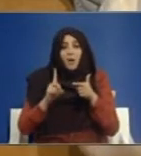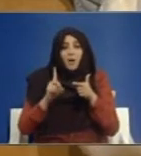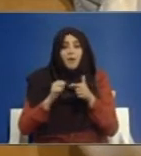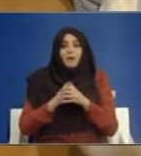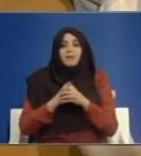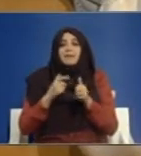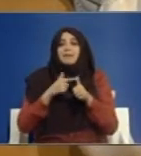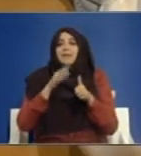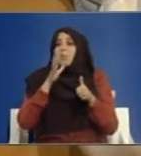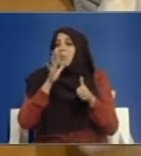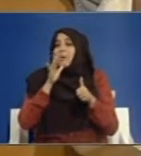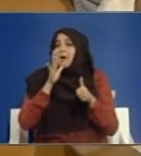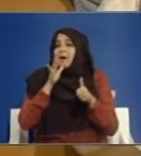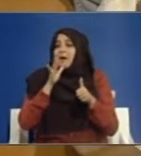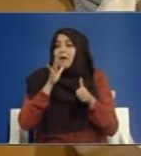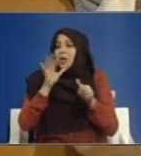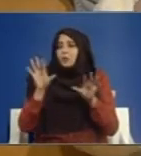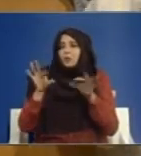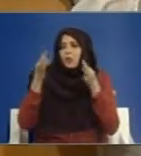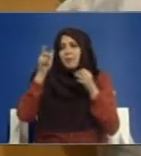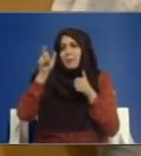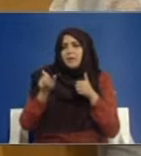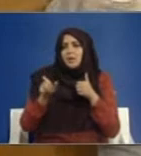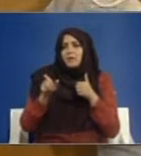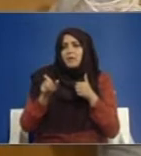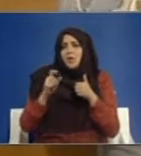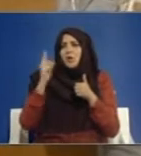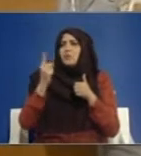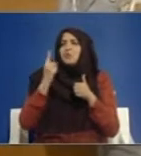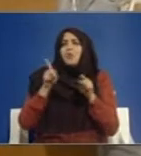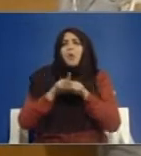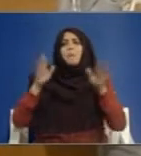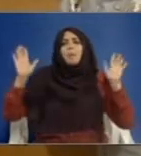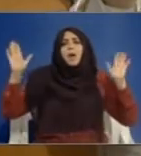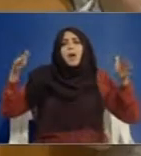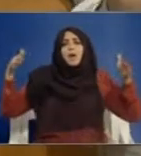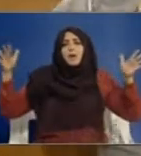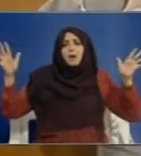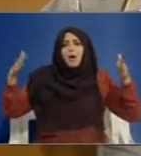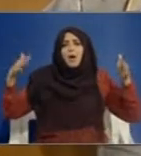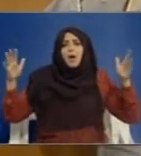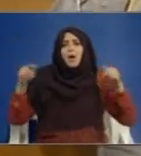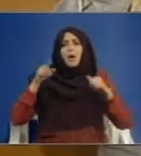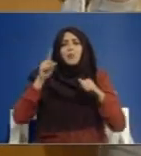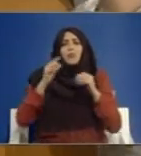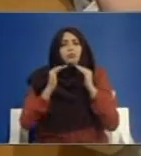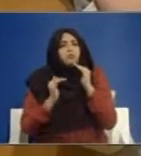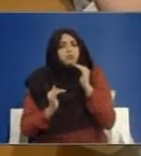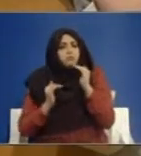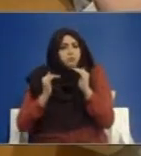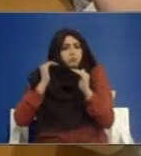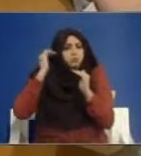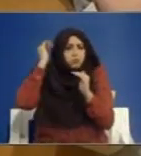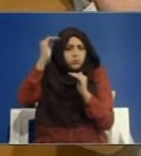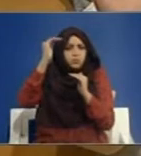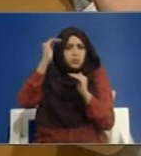لا يمكن أن نجده في مصف الملائكة وهو دائم في حالة رفيعة من التقوى